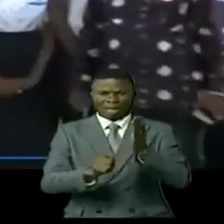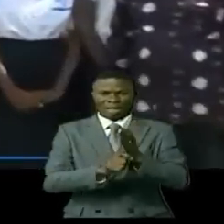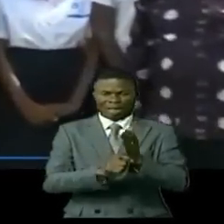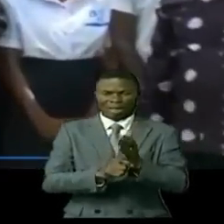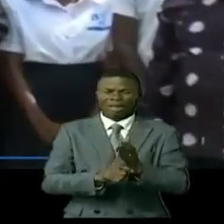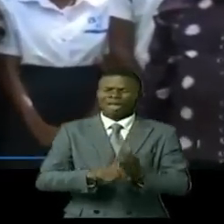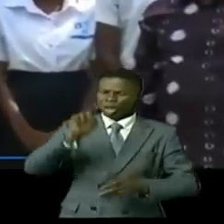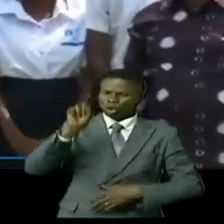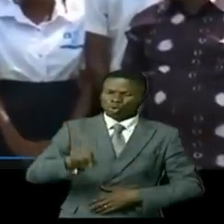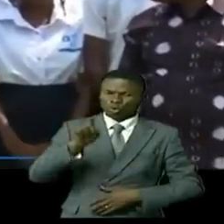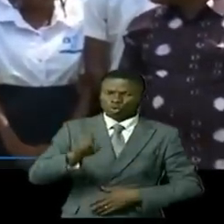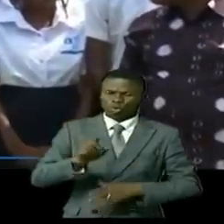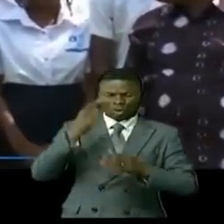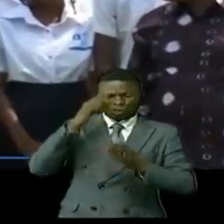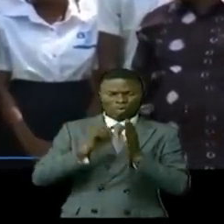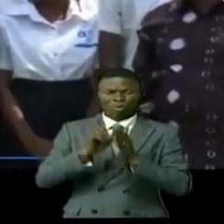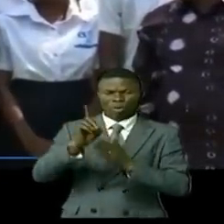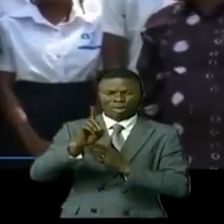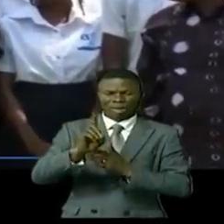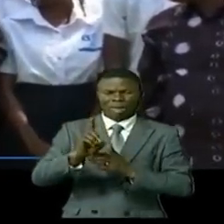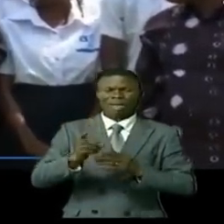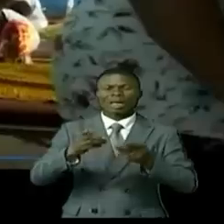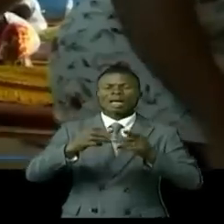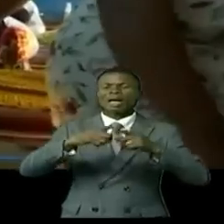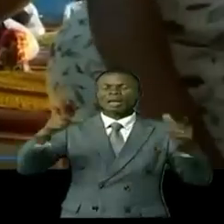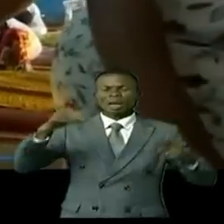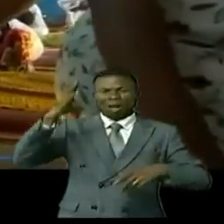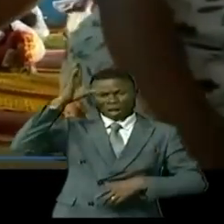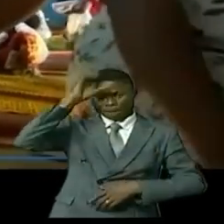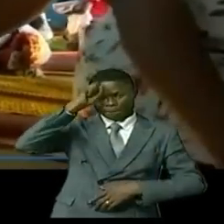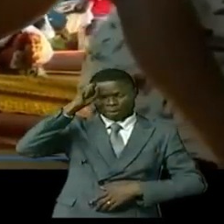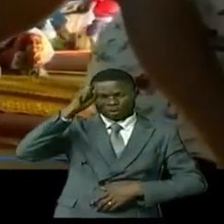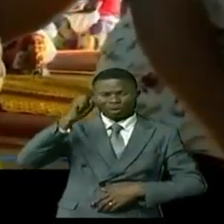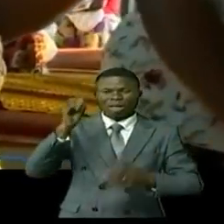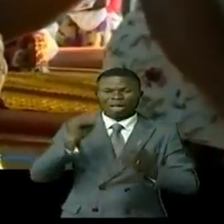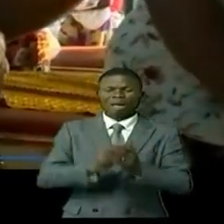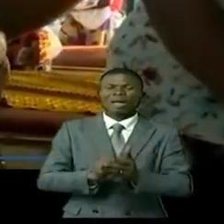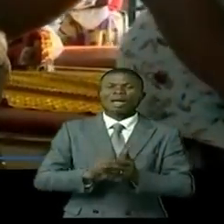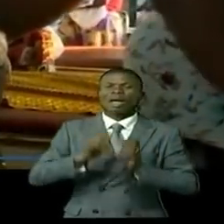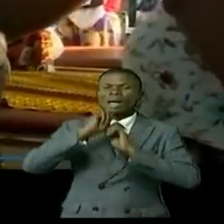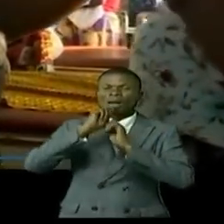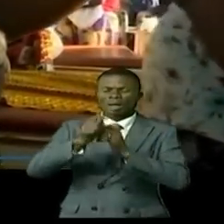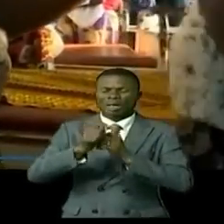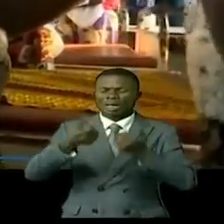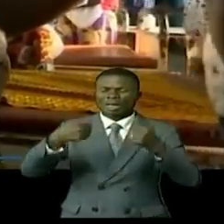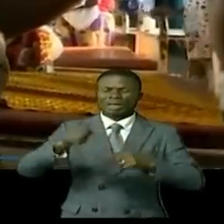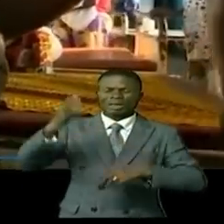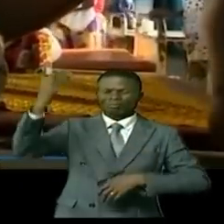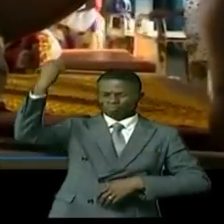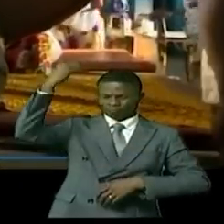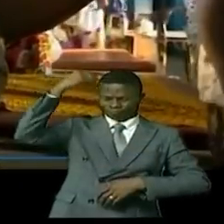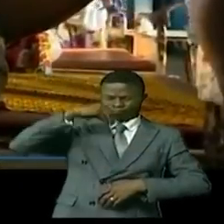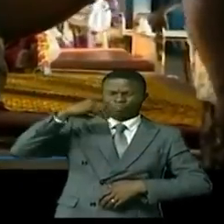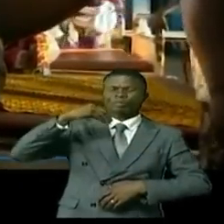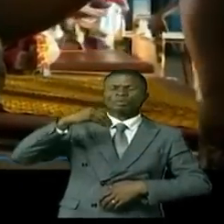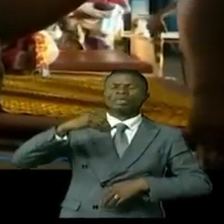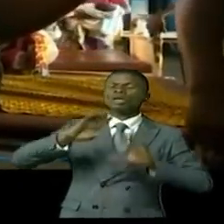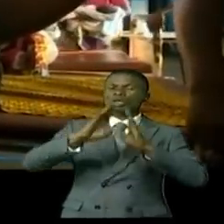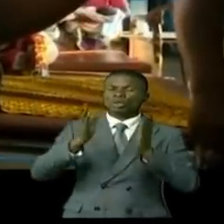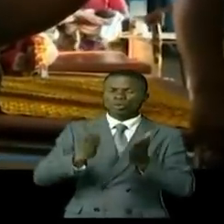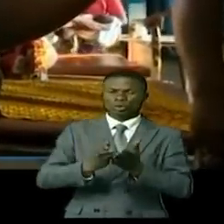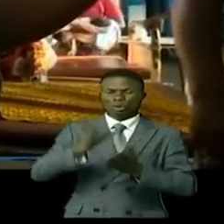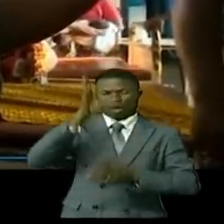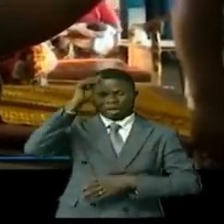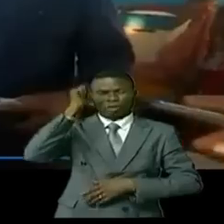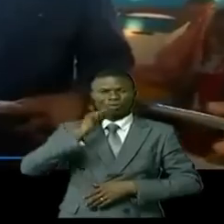voie obligée pour le développement de l'espace Grand Bandundu. Un autre geste de cœur qui restera longtemps gravé dans la mémoire collective de fils